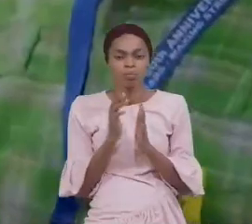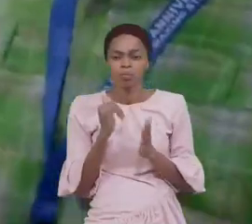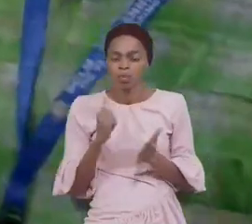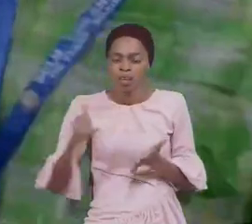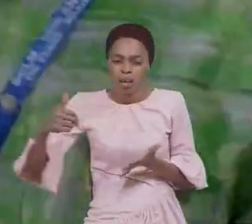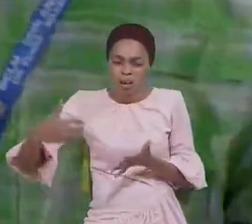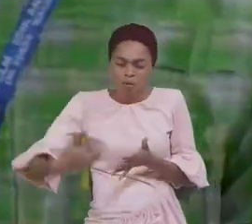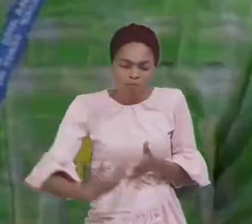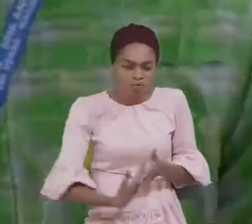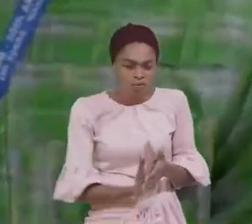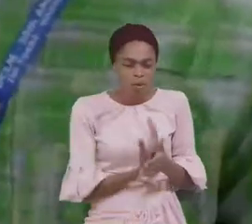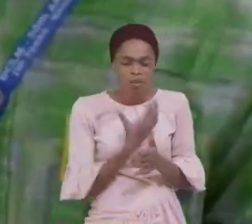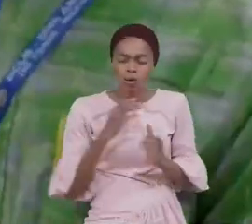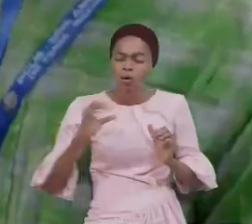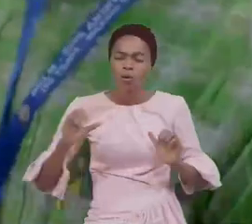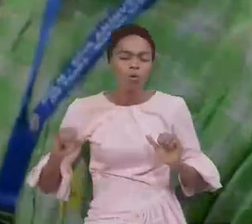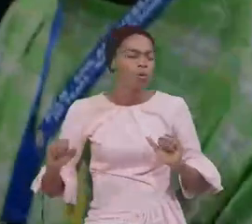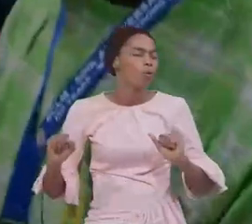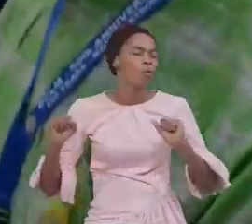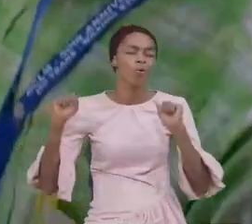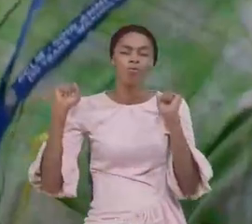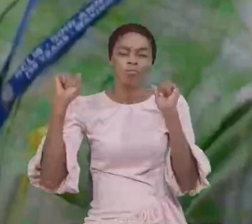Qu'il y ait un nouvel engagement.